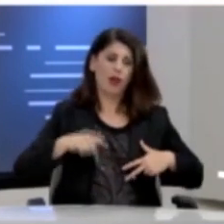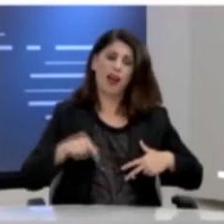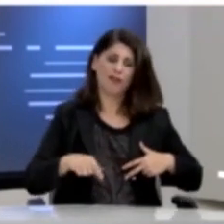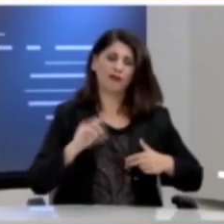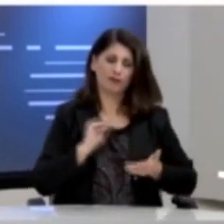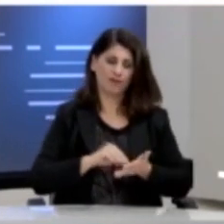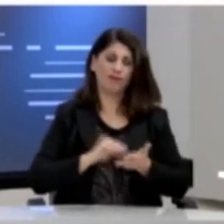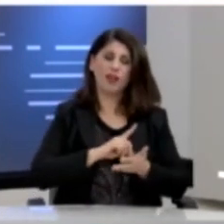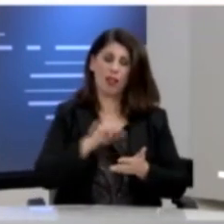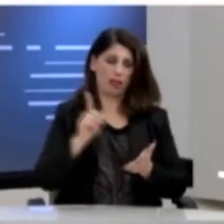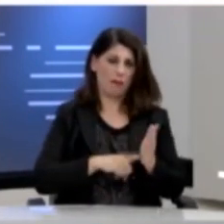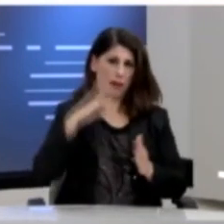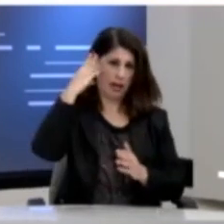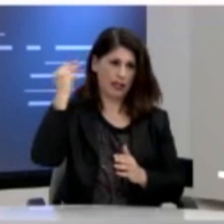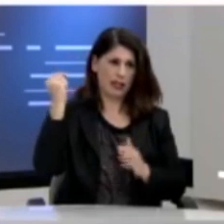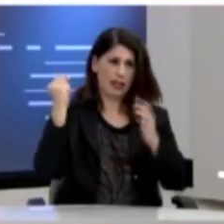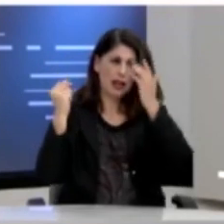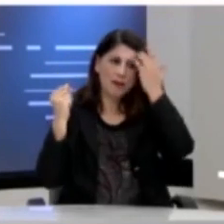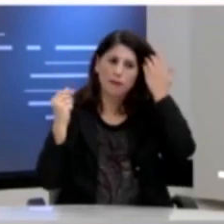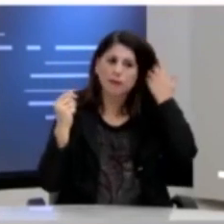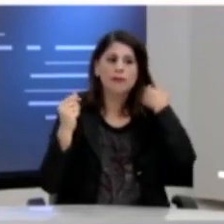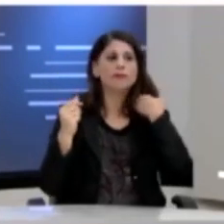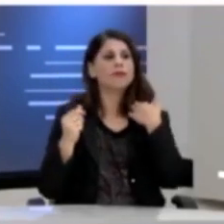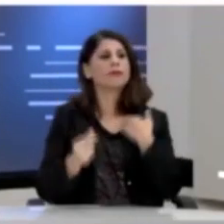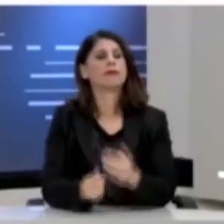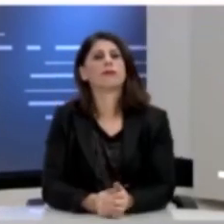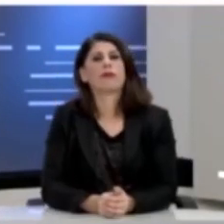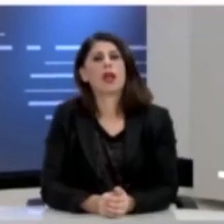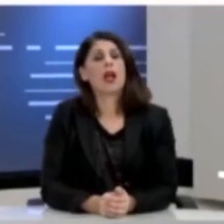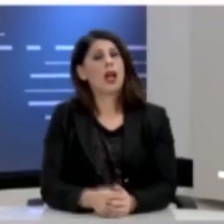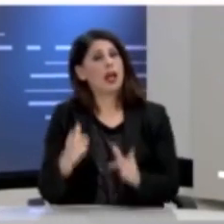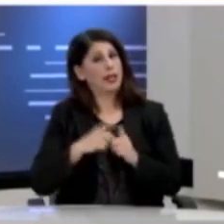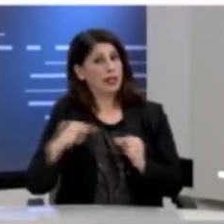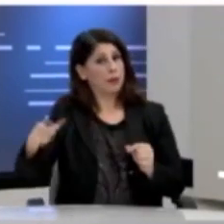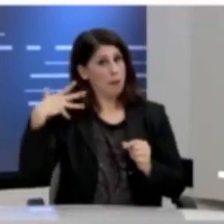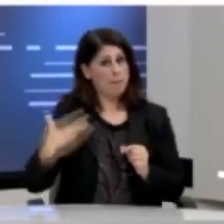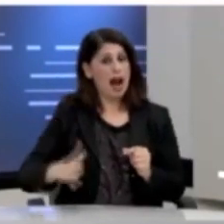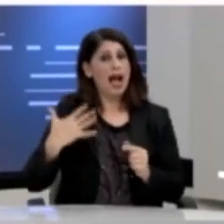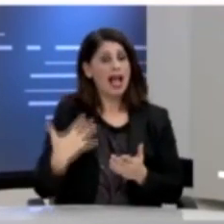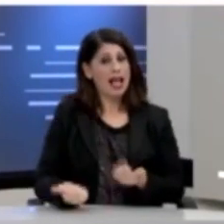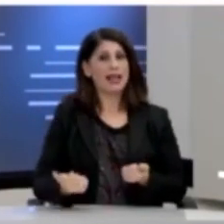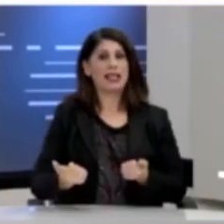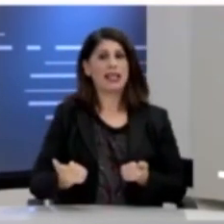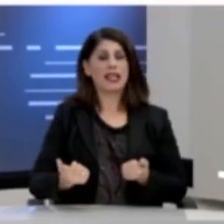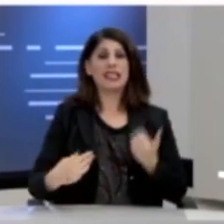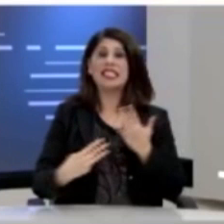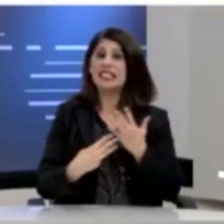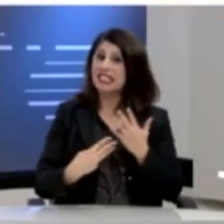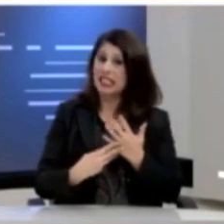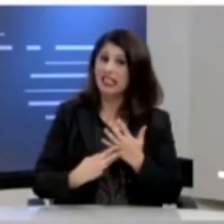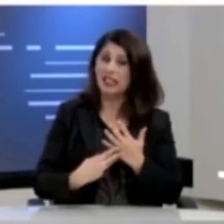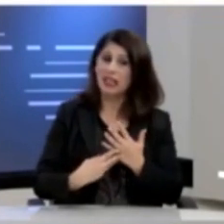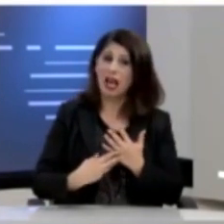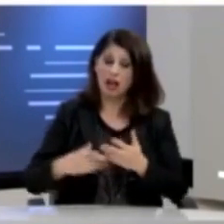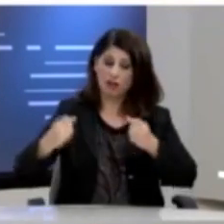δεν πρέπει να το ξεχνάμε. Εκτός από την Κύπρο, κάνει στρατιωτικές επιχειρήσεις και διατηρεί βάσεις στη Συρία και